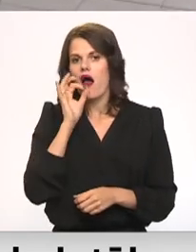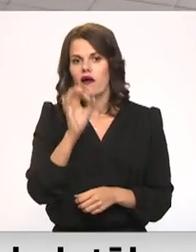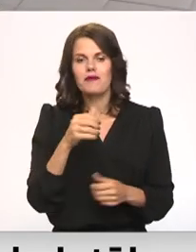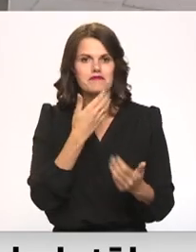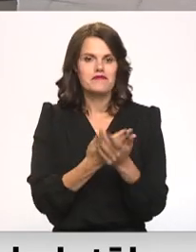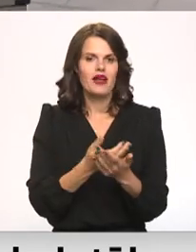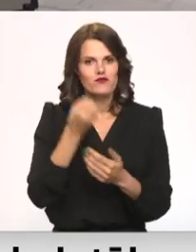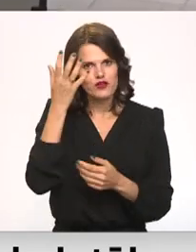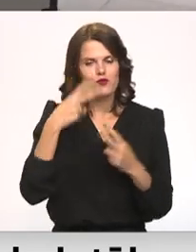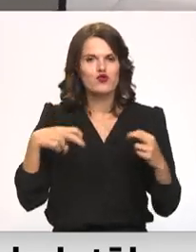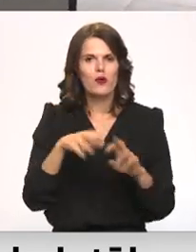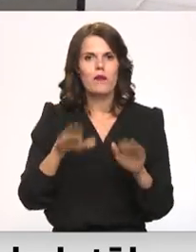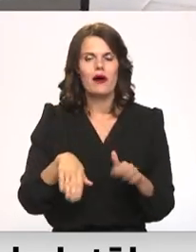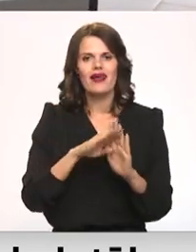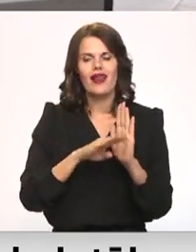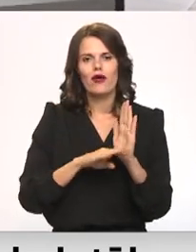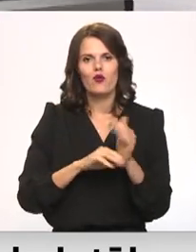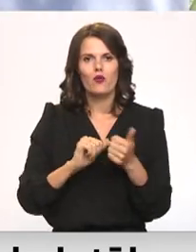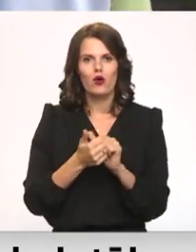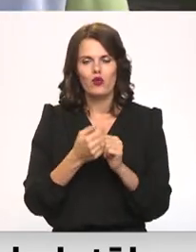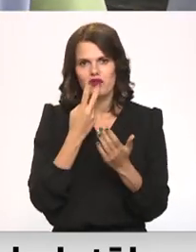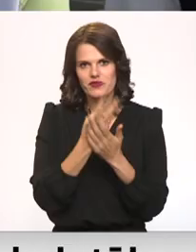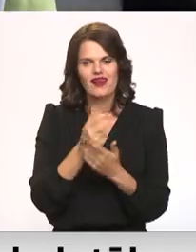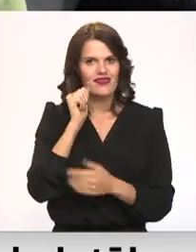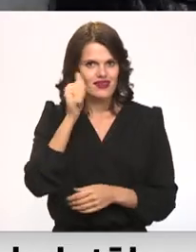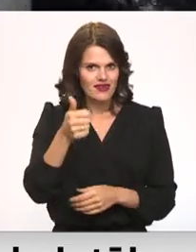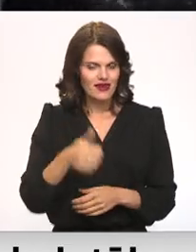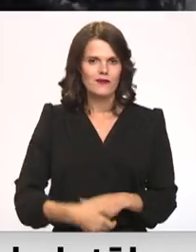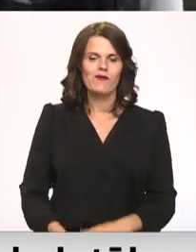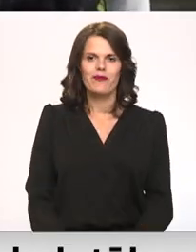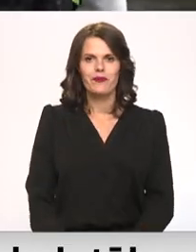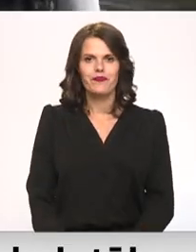priekšlikumu par likumu grozījumiem skatīs jau rīt. Ines Ķester, Justs Kurvins, TV Kurzeme.